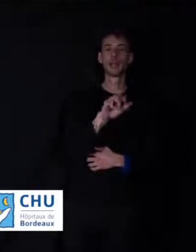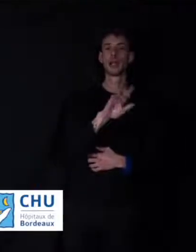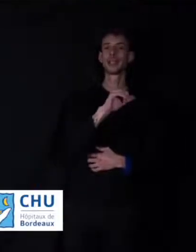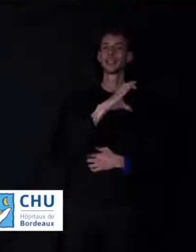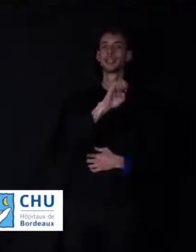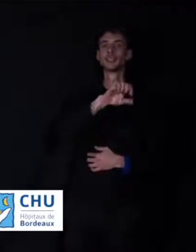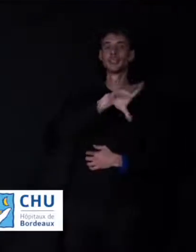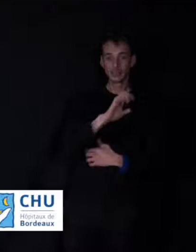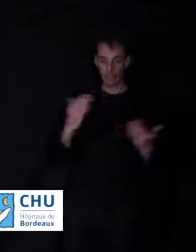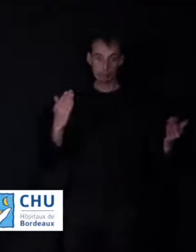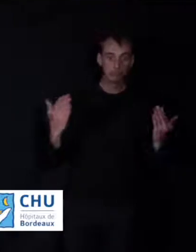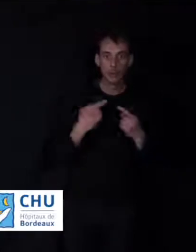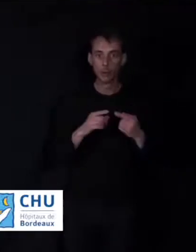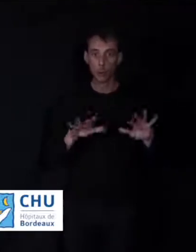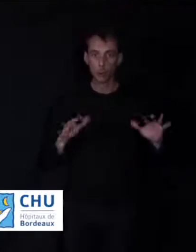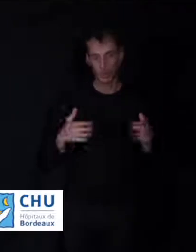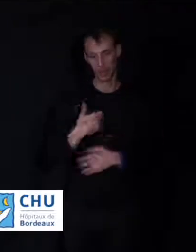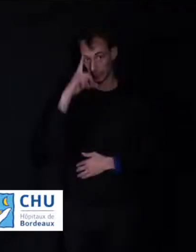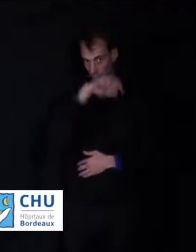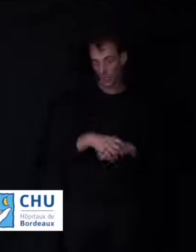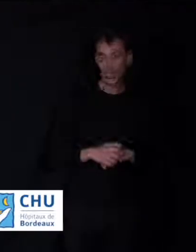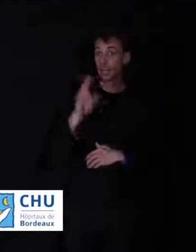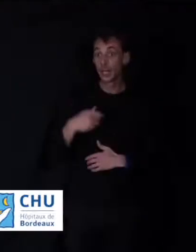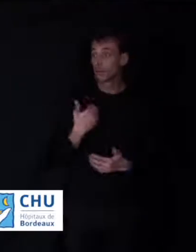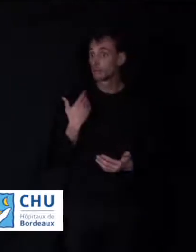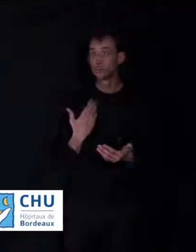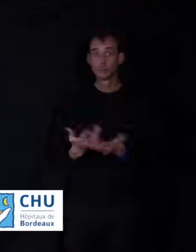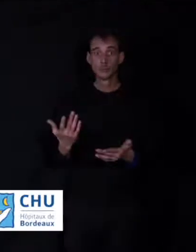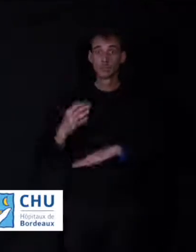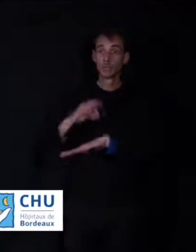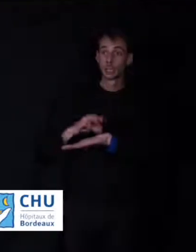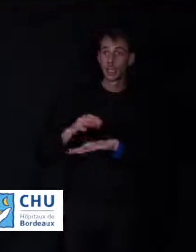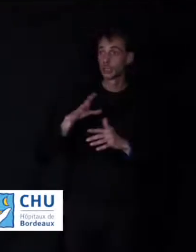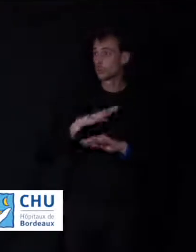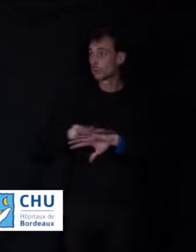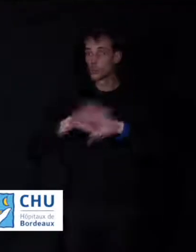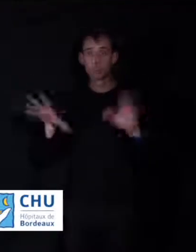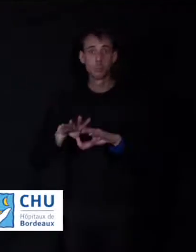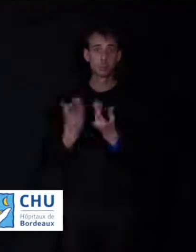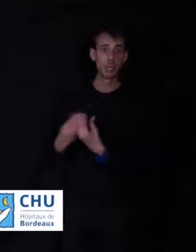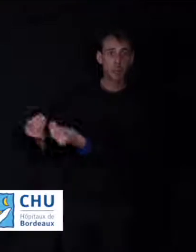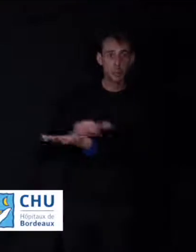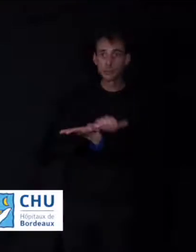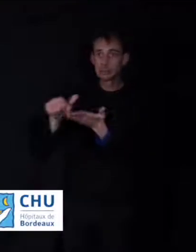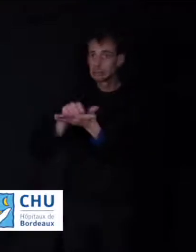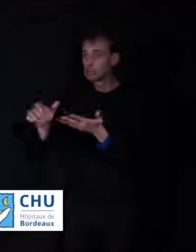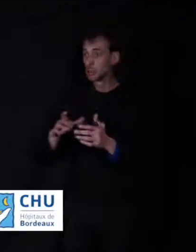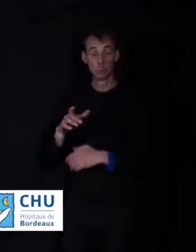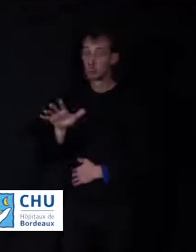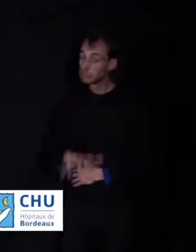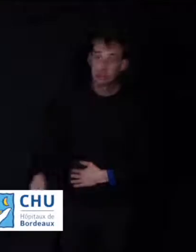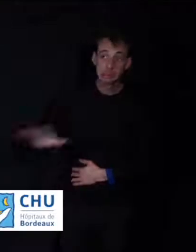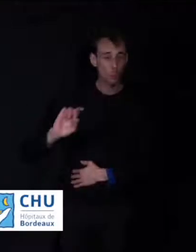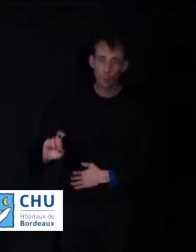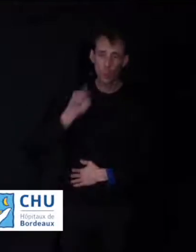toute l'histoire des épidémies dans le monde, la peste, la variole, la syphilis, tout le monde en a entendu parler, avec